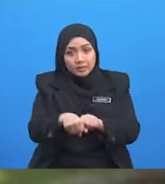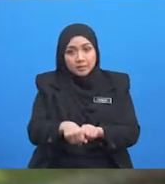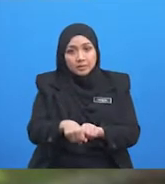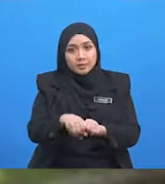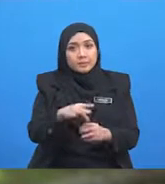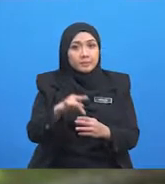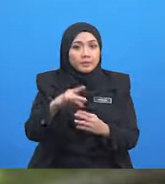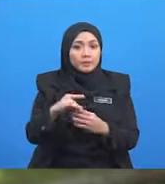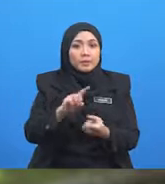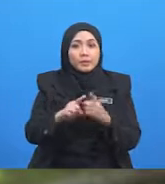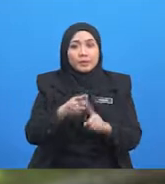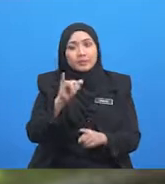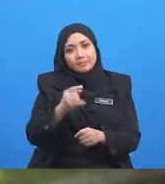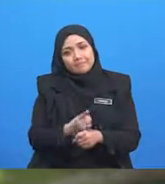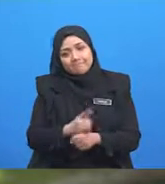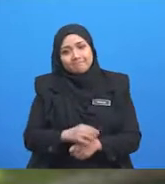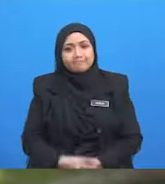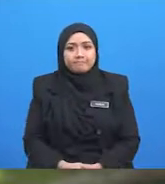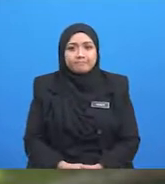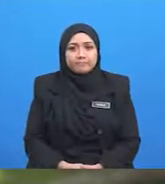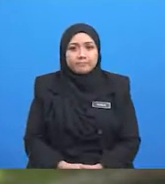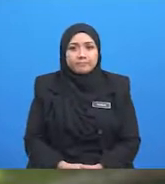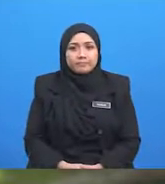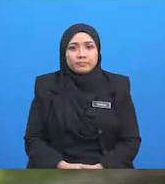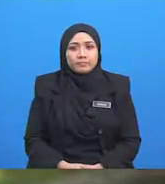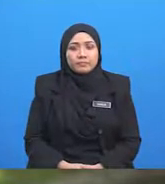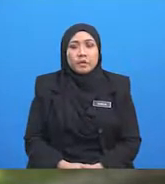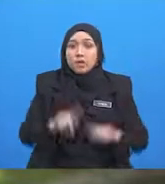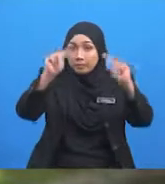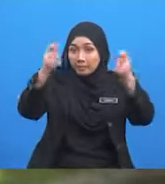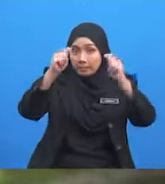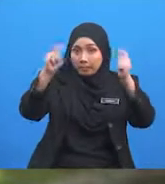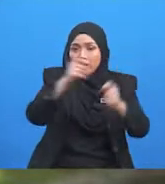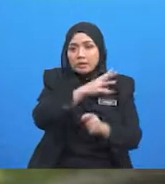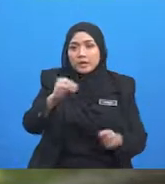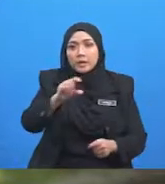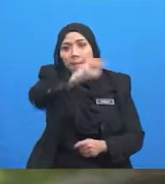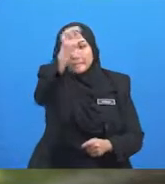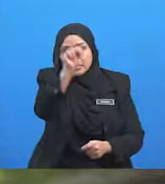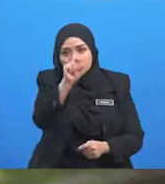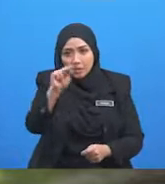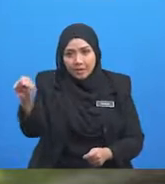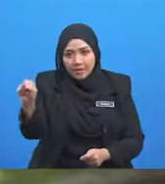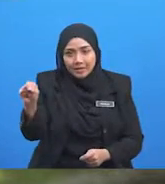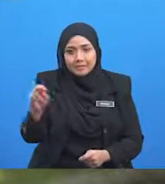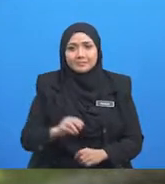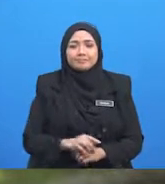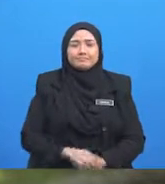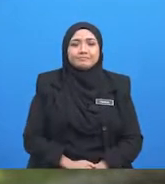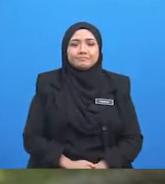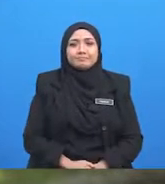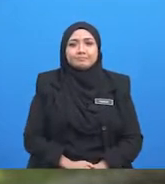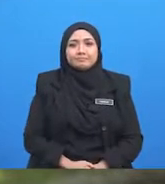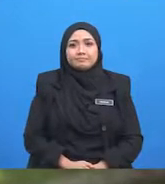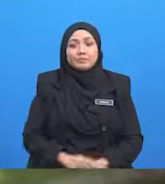Berikutnya, murid-murid akan pelajari pula tentang tema dan persoalan sajak ini.